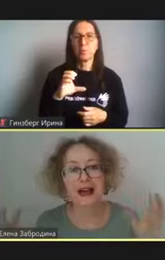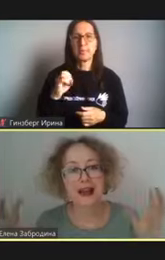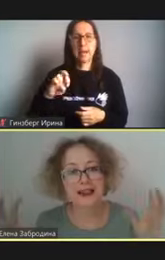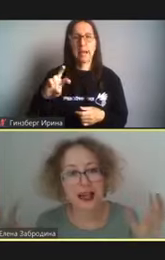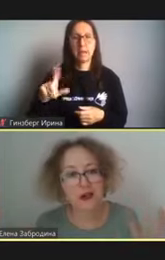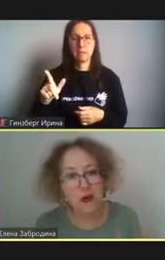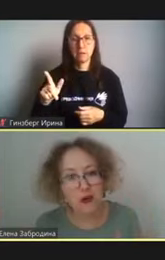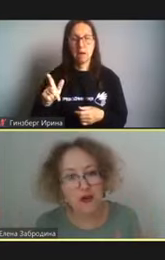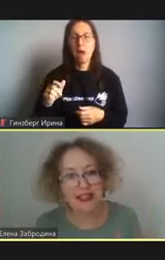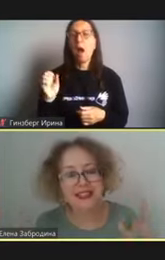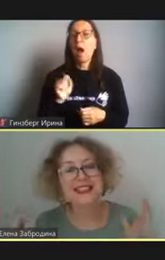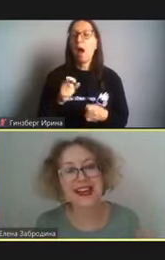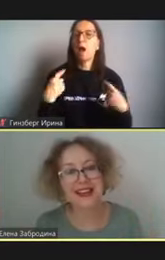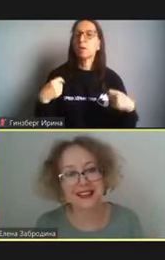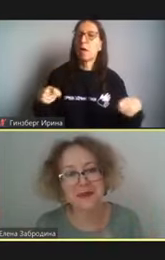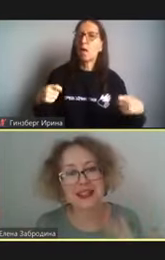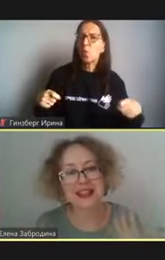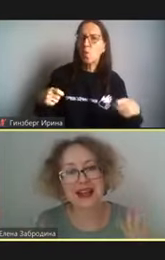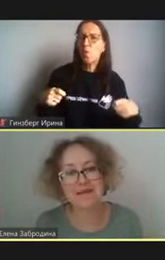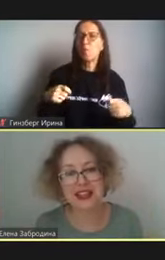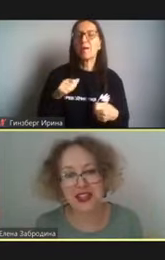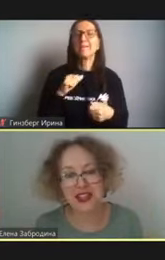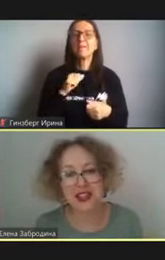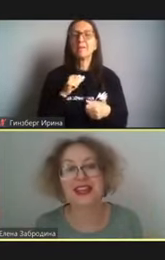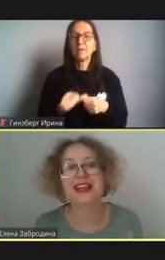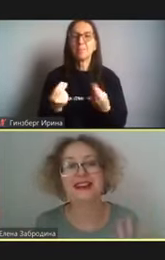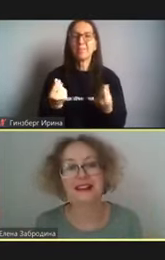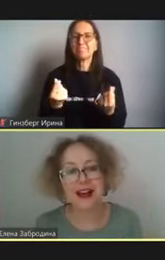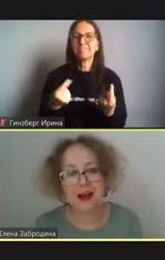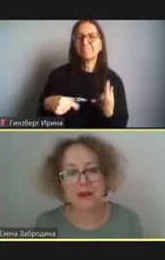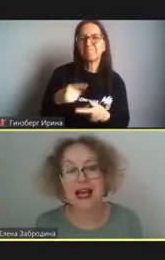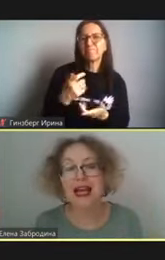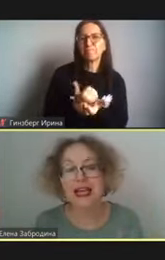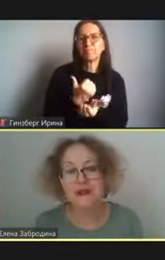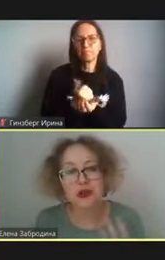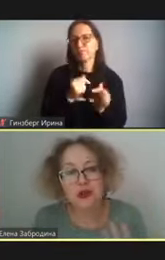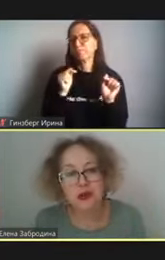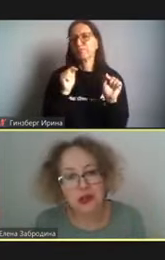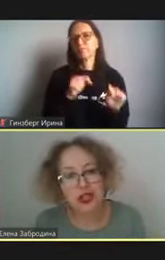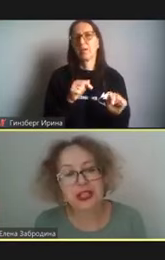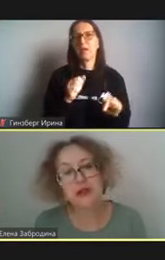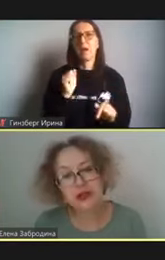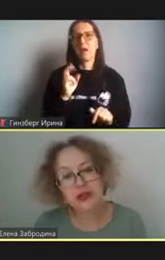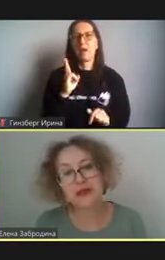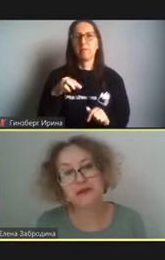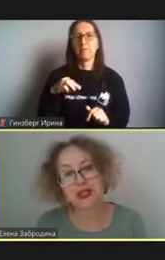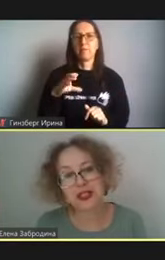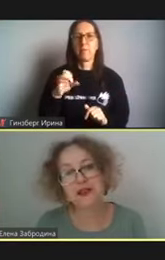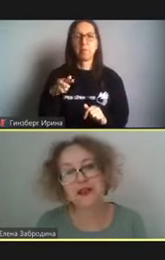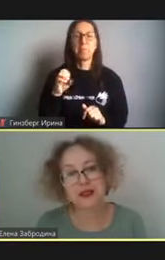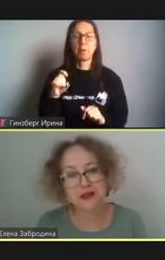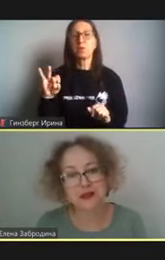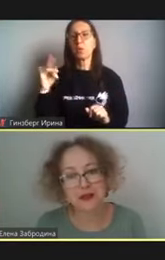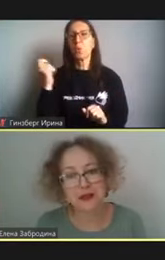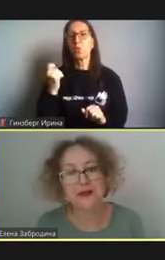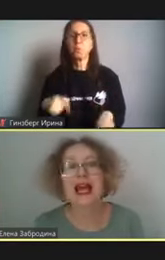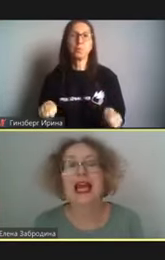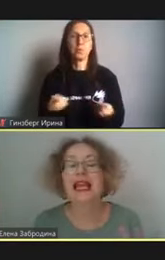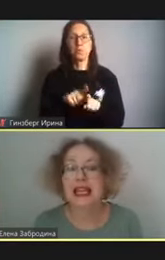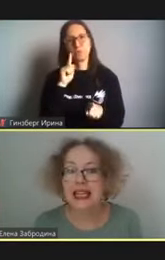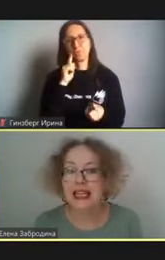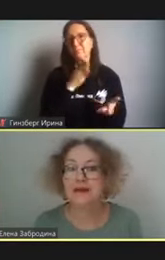вот торговля, центр именно коммерческий там. И вот художники тоже предпочитают